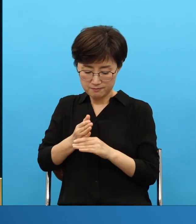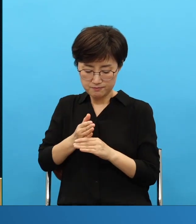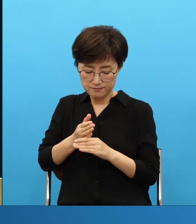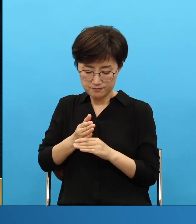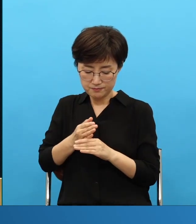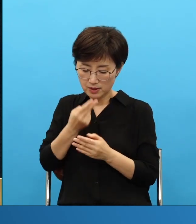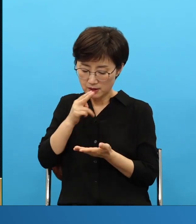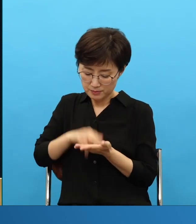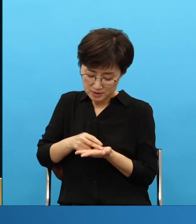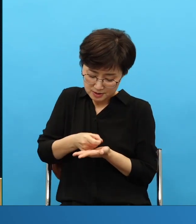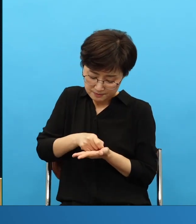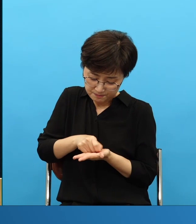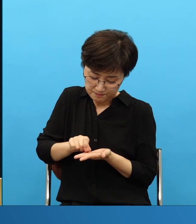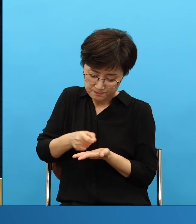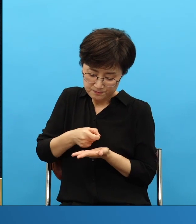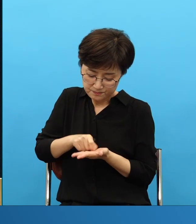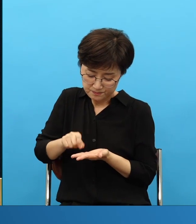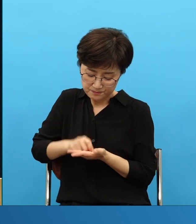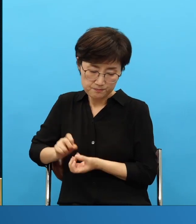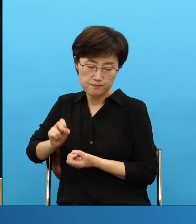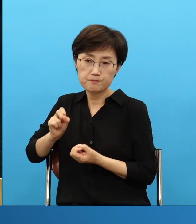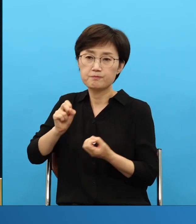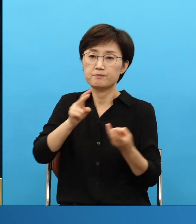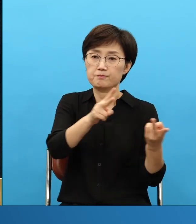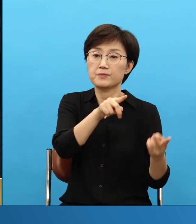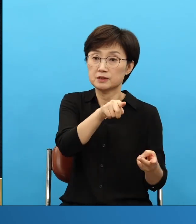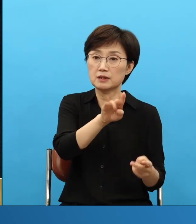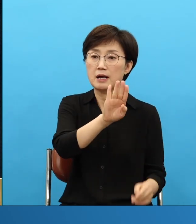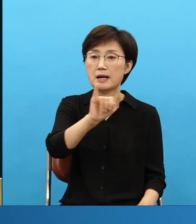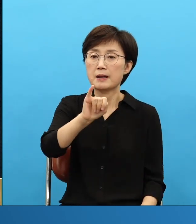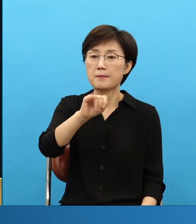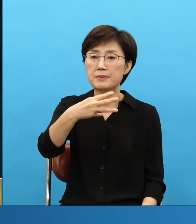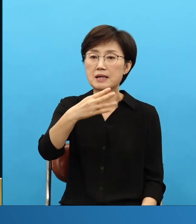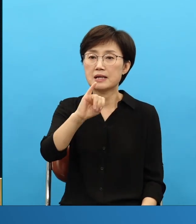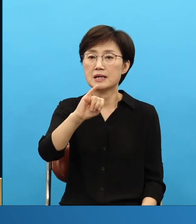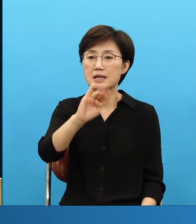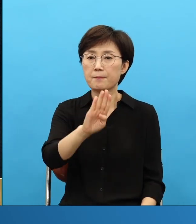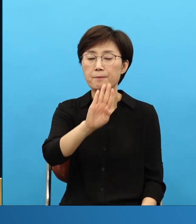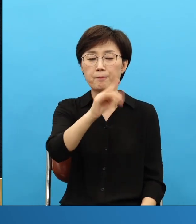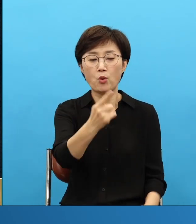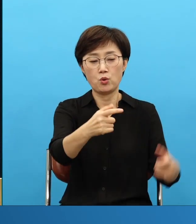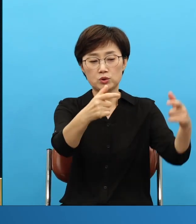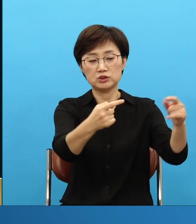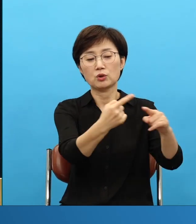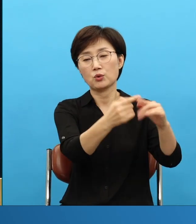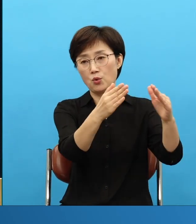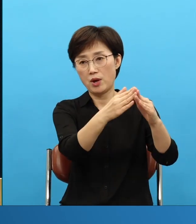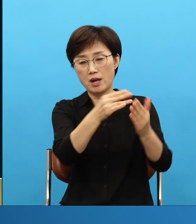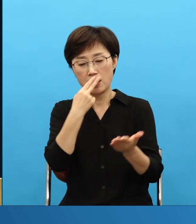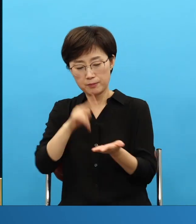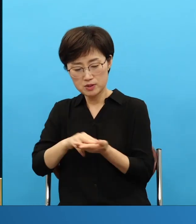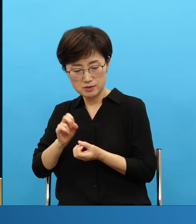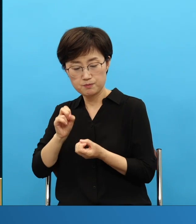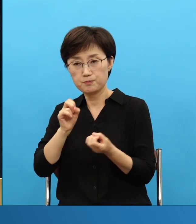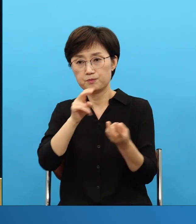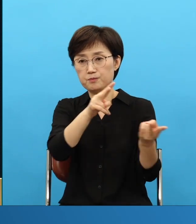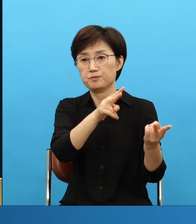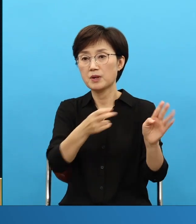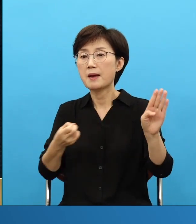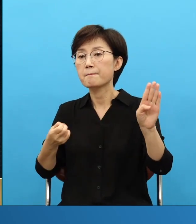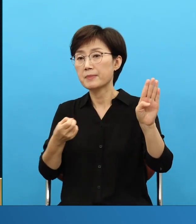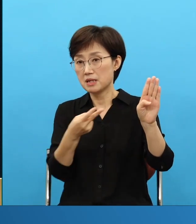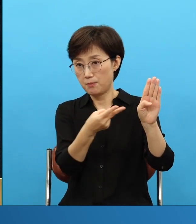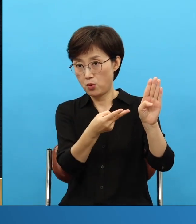So today we read the book of Philippians, and if you speak accurately, this is an epistle that Paul writes to the church of Philippi when he's in prison. 왜